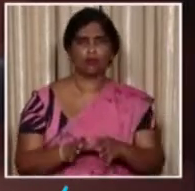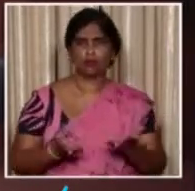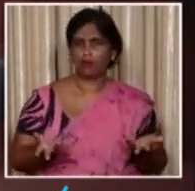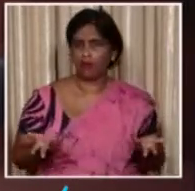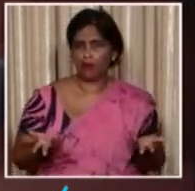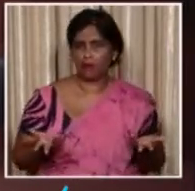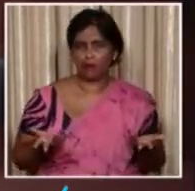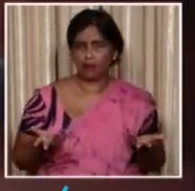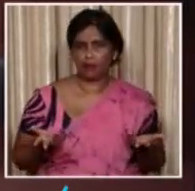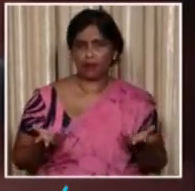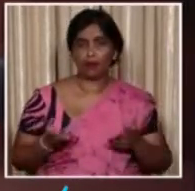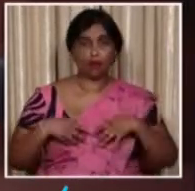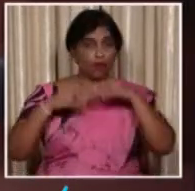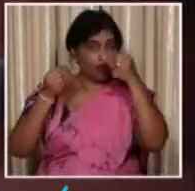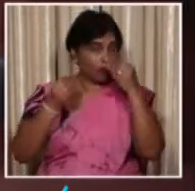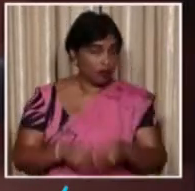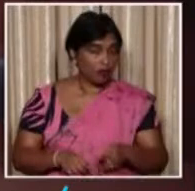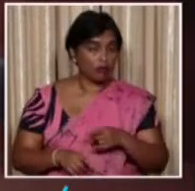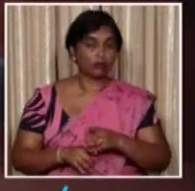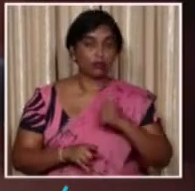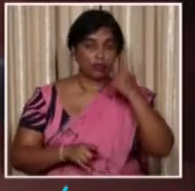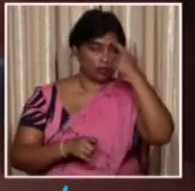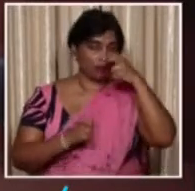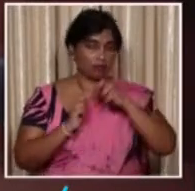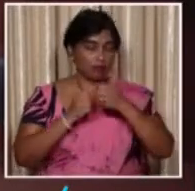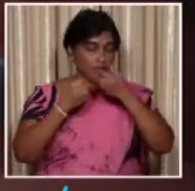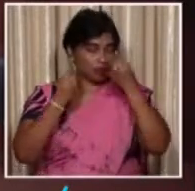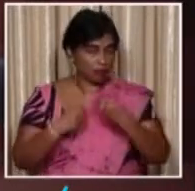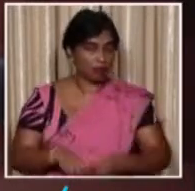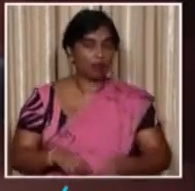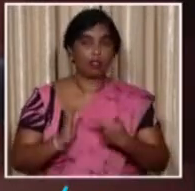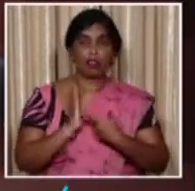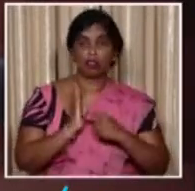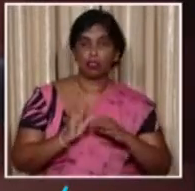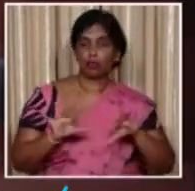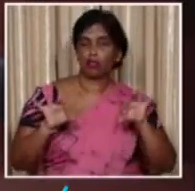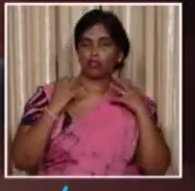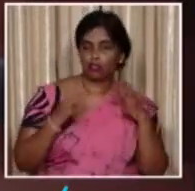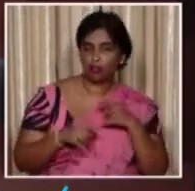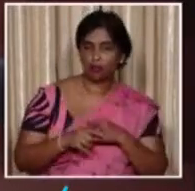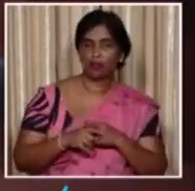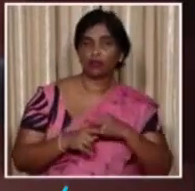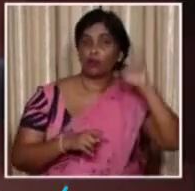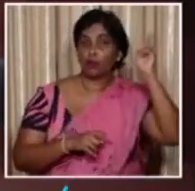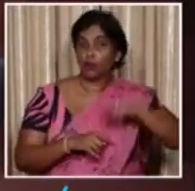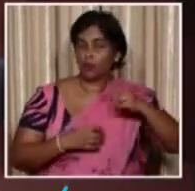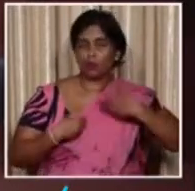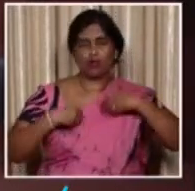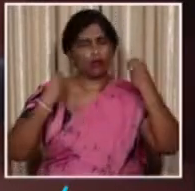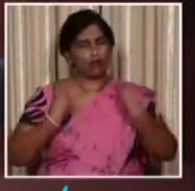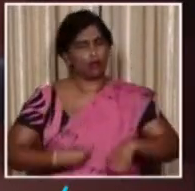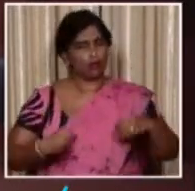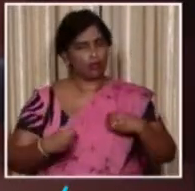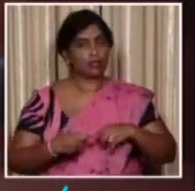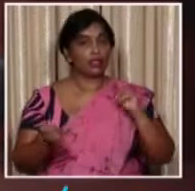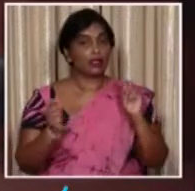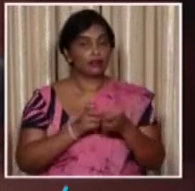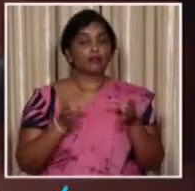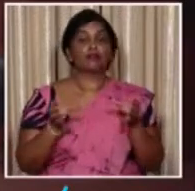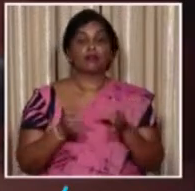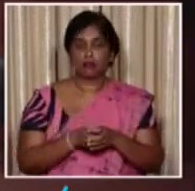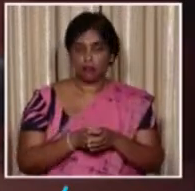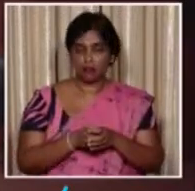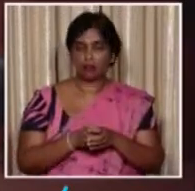මේ මේ වැටිලා තියෙන මානසිකත්වෙම වැටිලා තිබෙන තාක්ෂණික දුබලතාවයන් තිබෙන ජයග්‍රහණයන් අහිමි වී තිබෙන ක්‍රිකට්